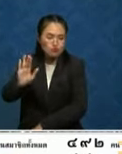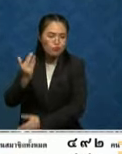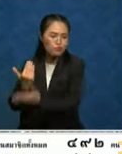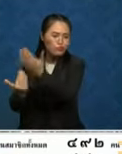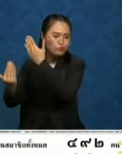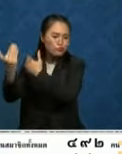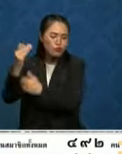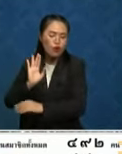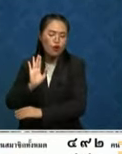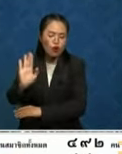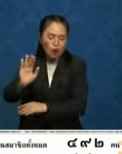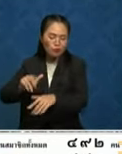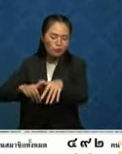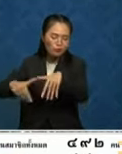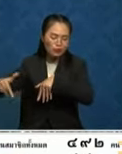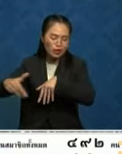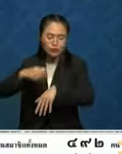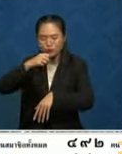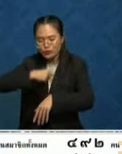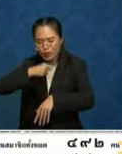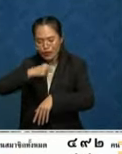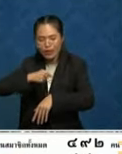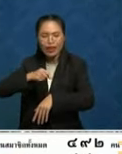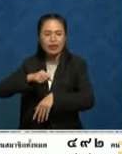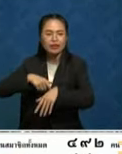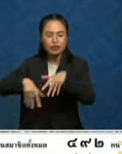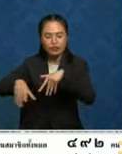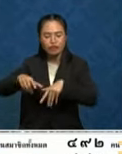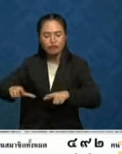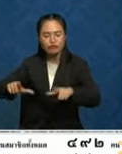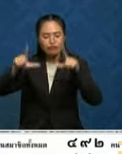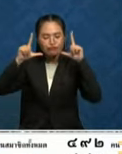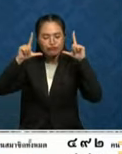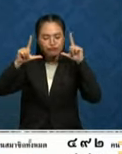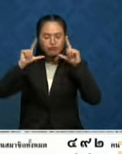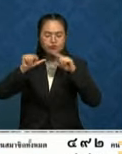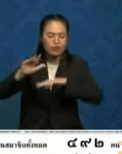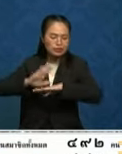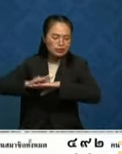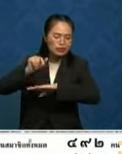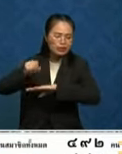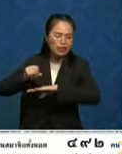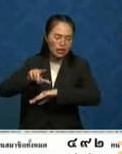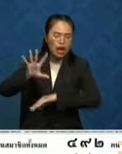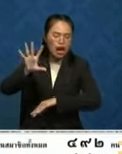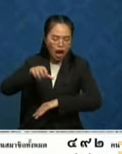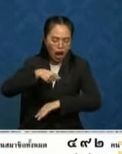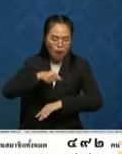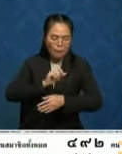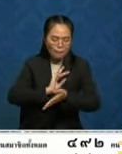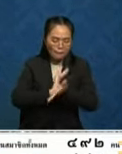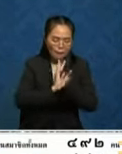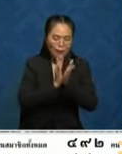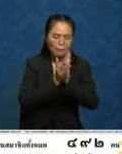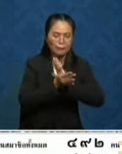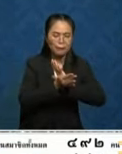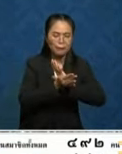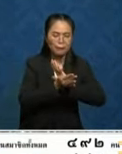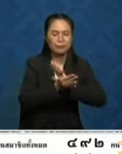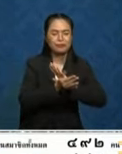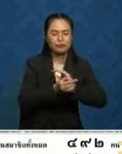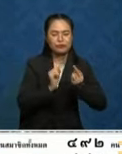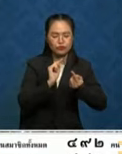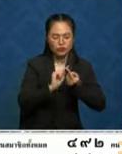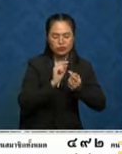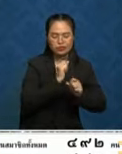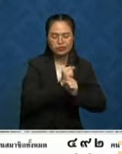ที่ดีๆนะคะหรืออาจจะเรียกเราว่า Soft Powerก็ว่าได้นะคะออกมาเพิ่มมูลค่านะคะทาง